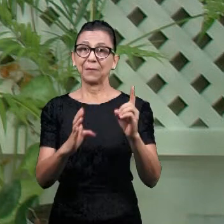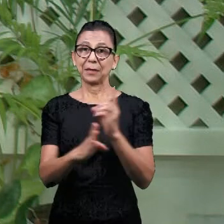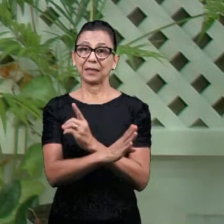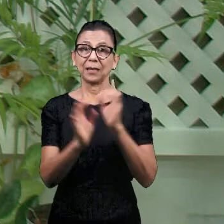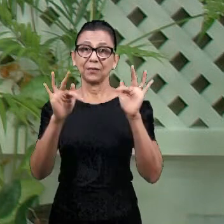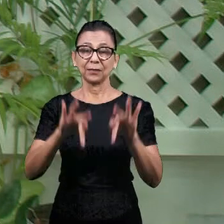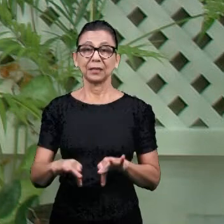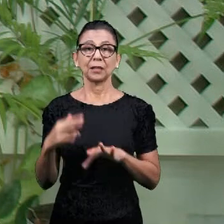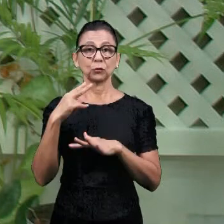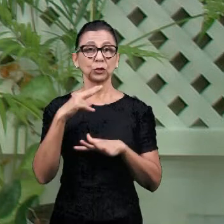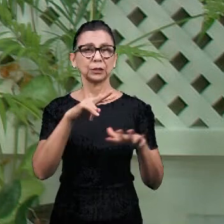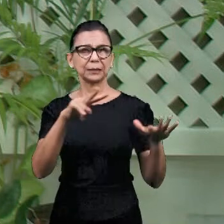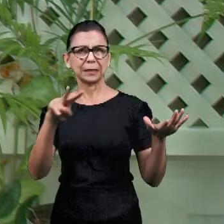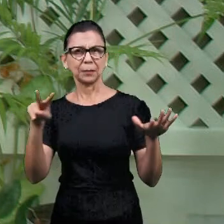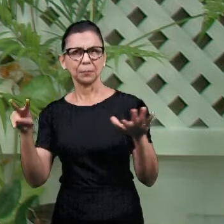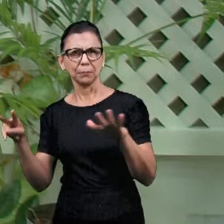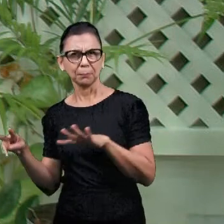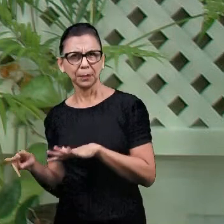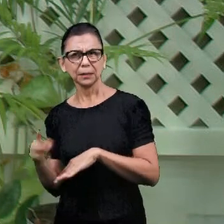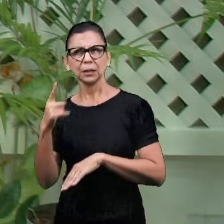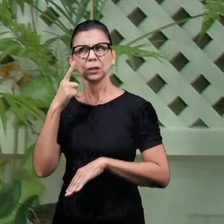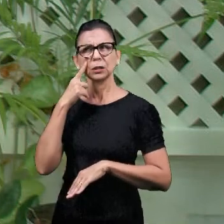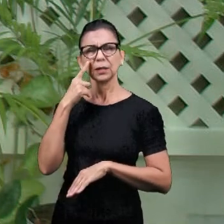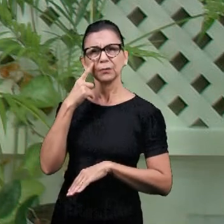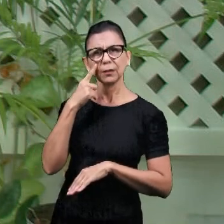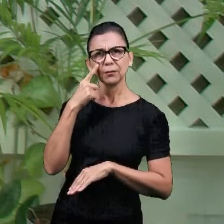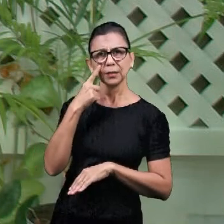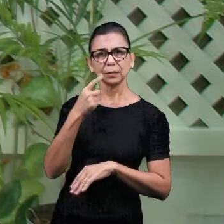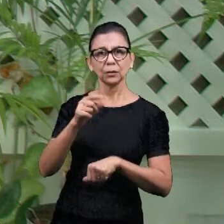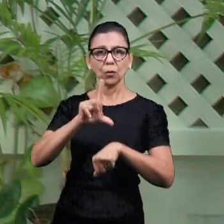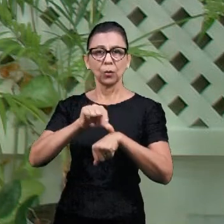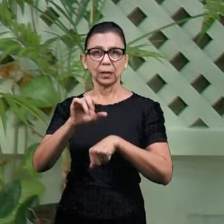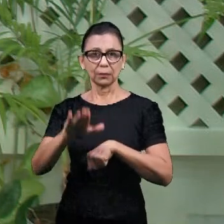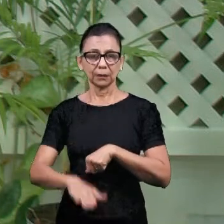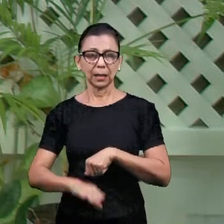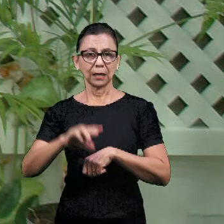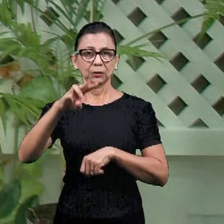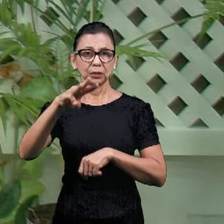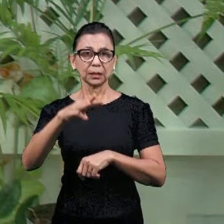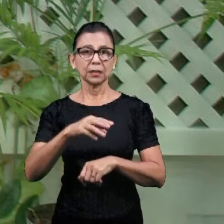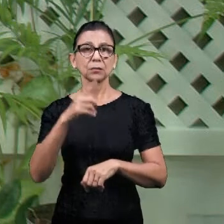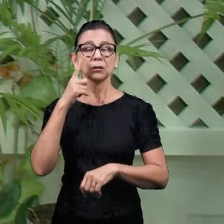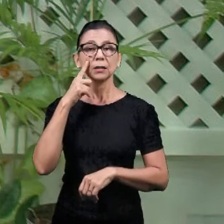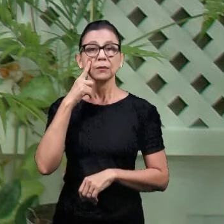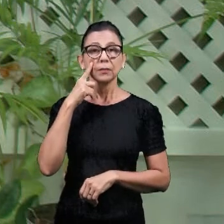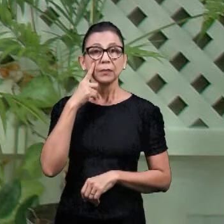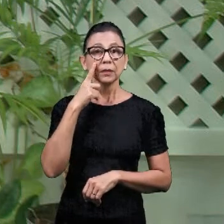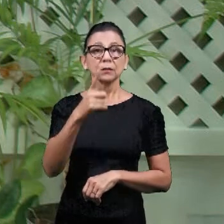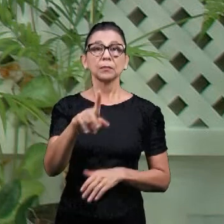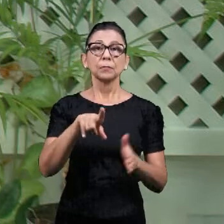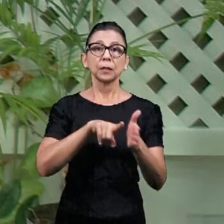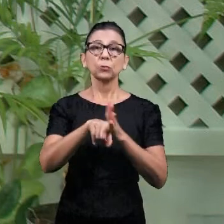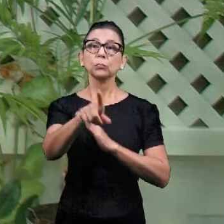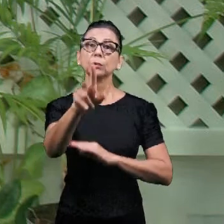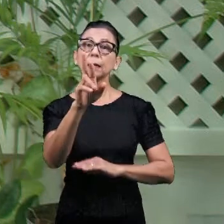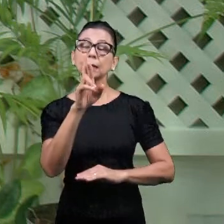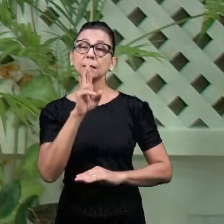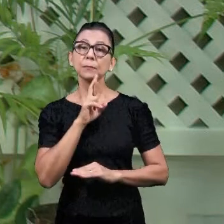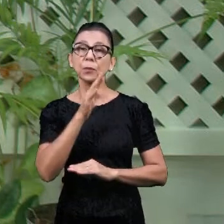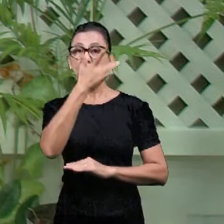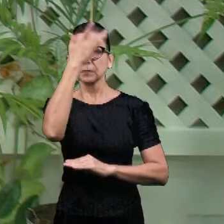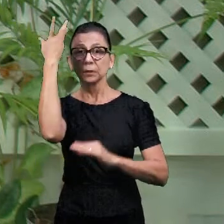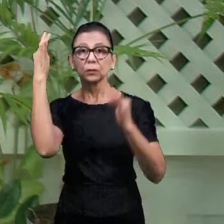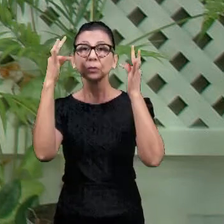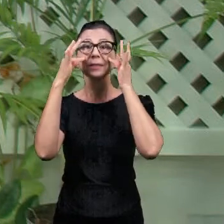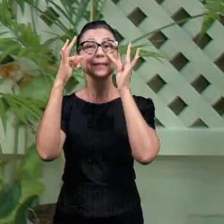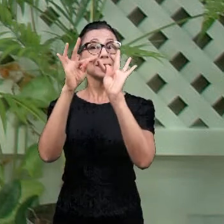de 13 juin, j'ai entendu les contributions émerveillées de ce qui était présenté pendant la transmission, les